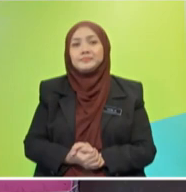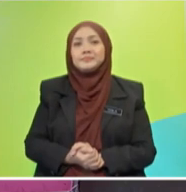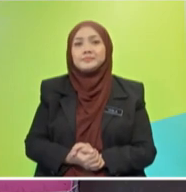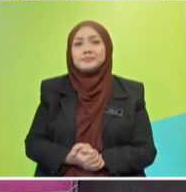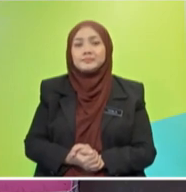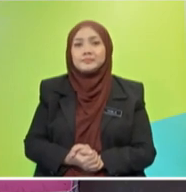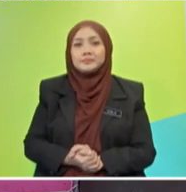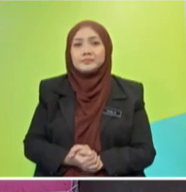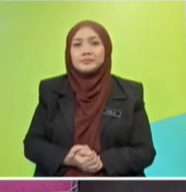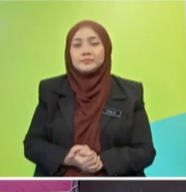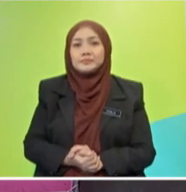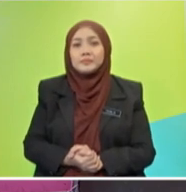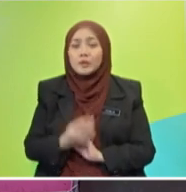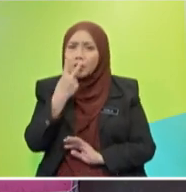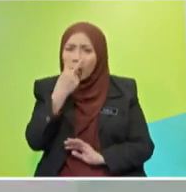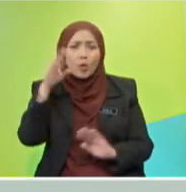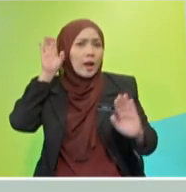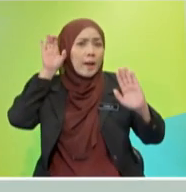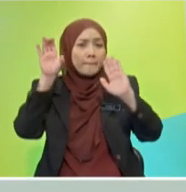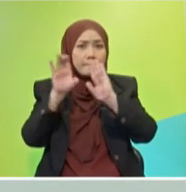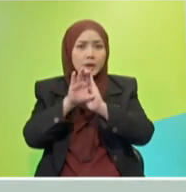ikut tengok kampanye